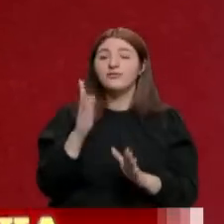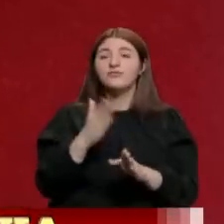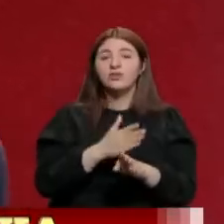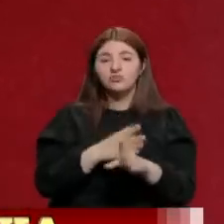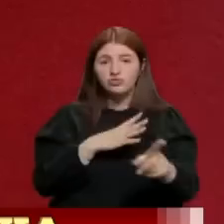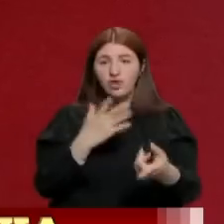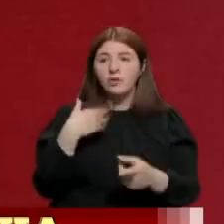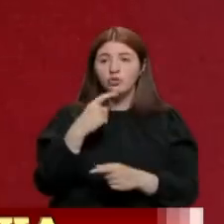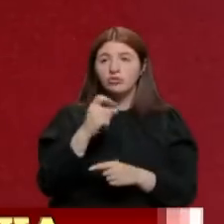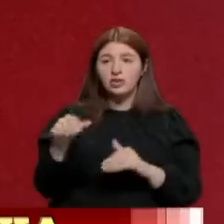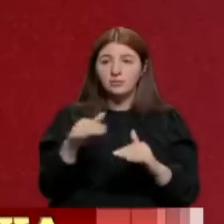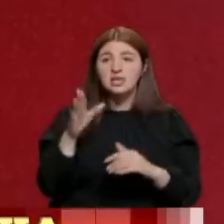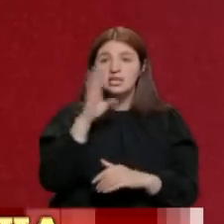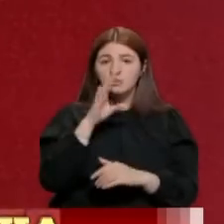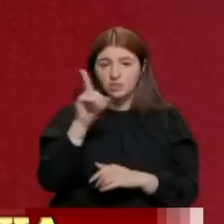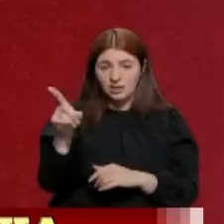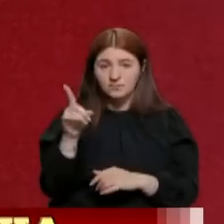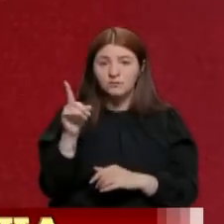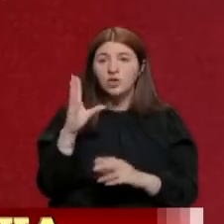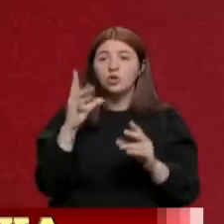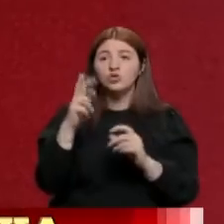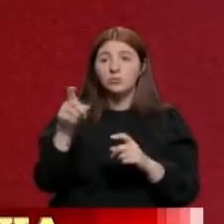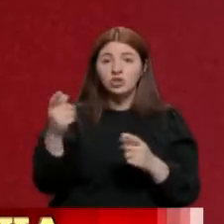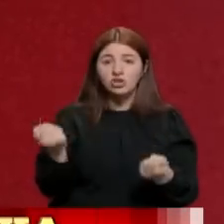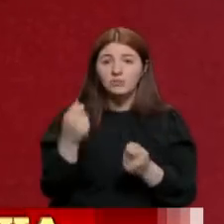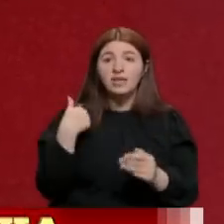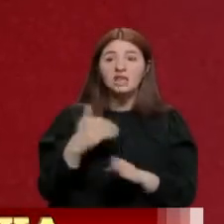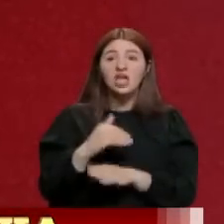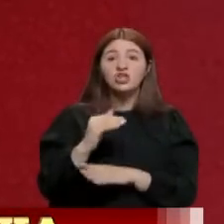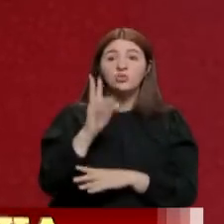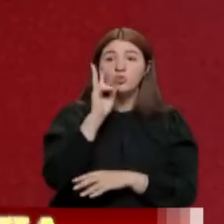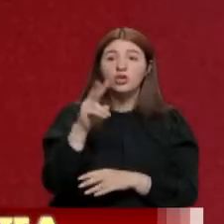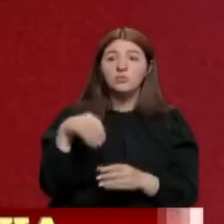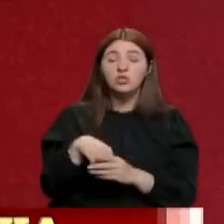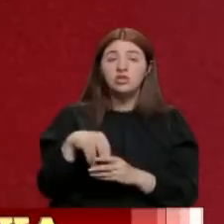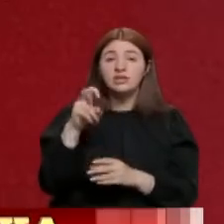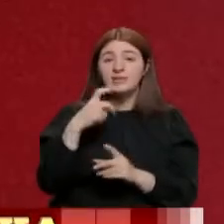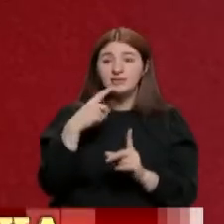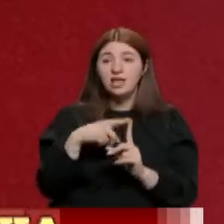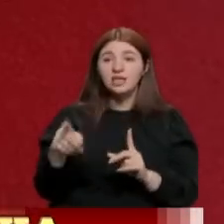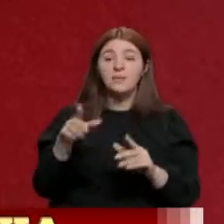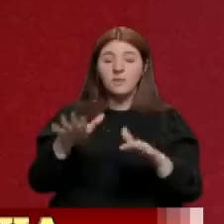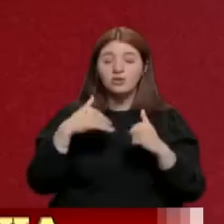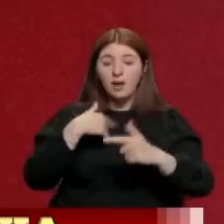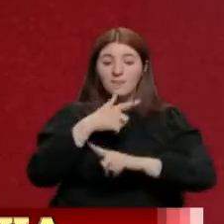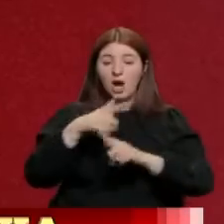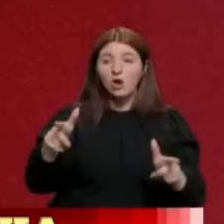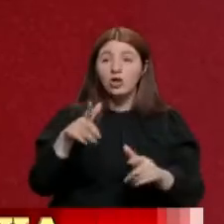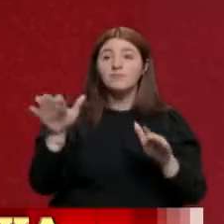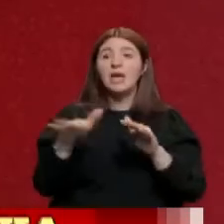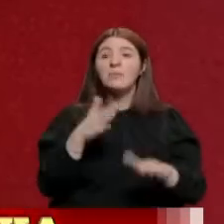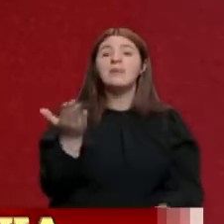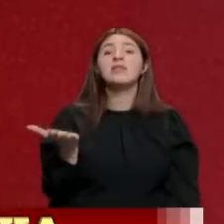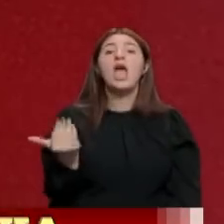var. Ben 99 depreminde İzmit'teydim. 3 ay boyunca orada çalıştım. Ne yaşadığımızı gördüğüm için 8 yıldır mecliste haykırıyorum.